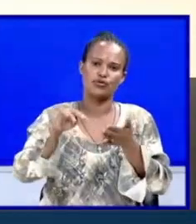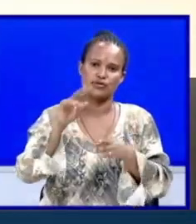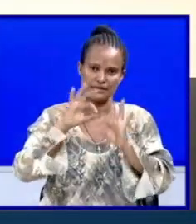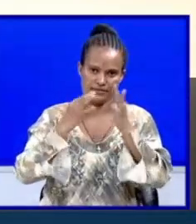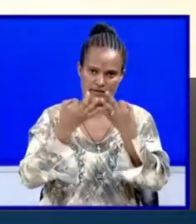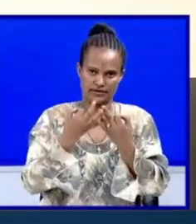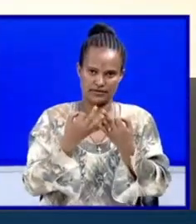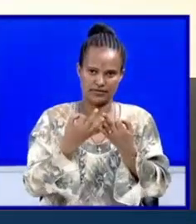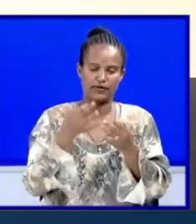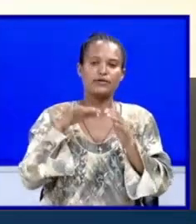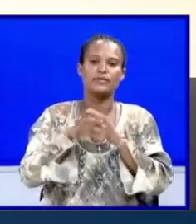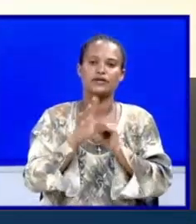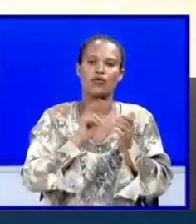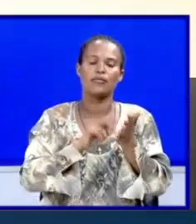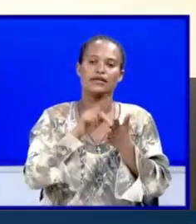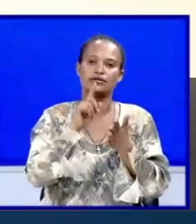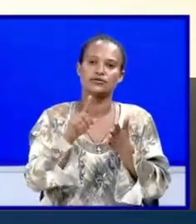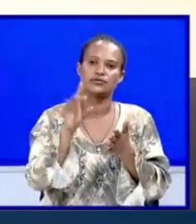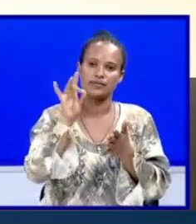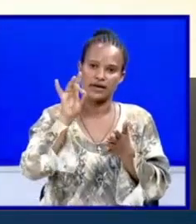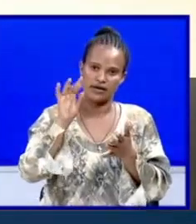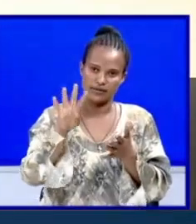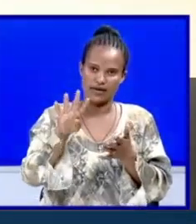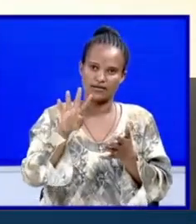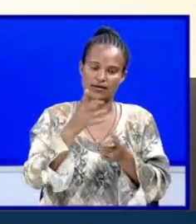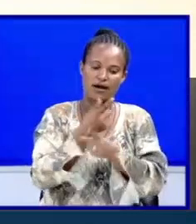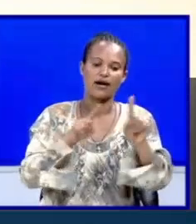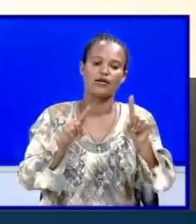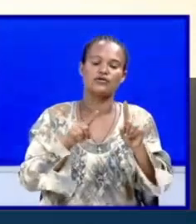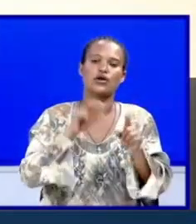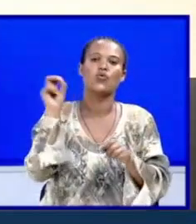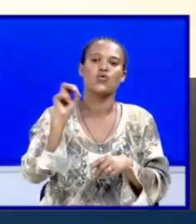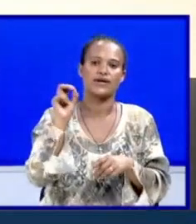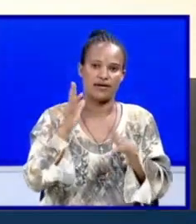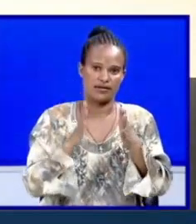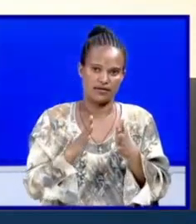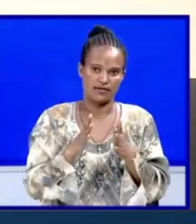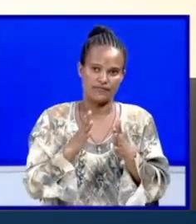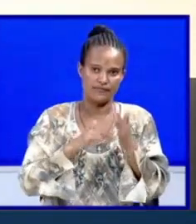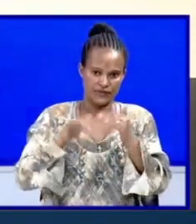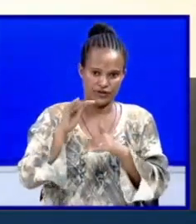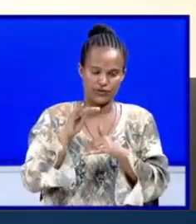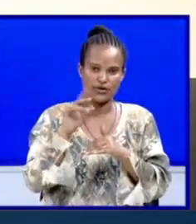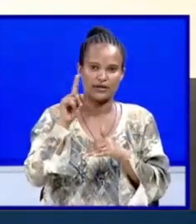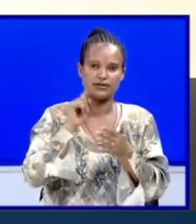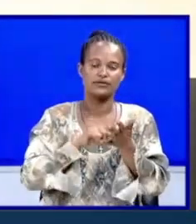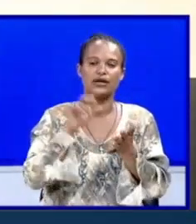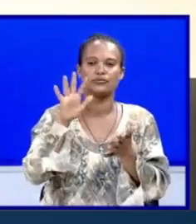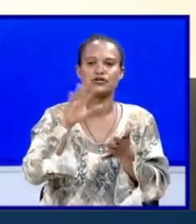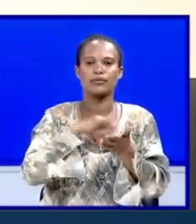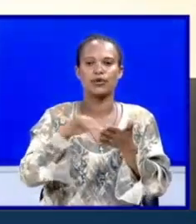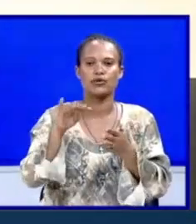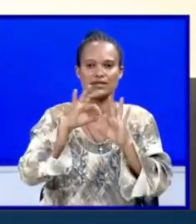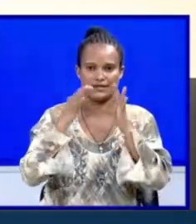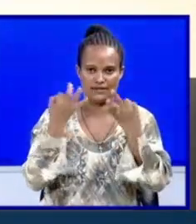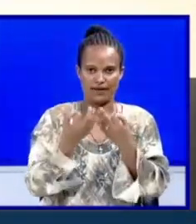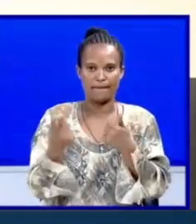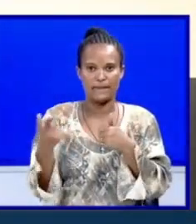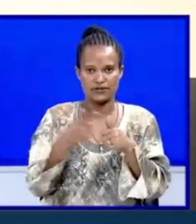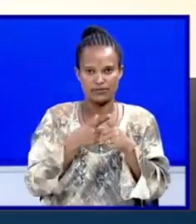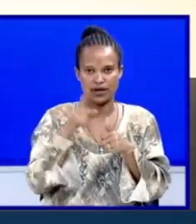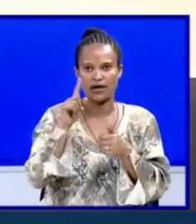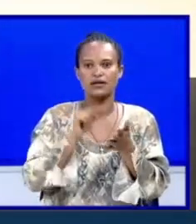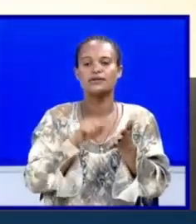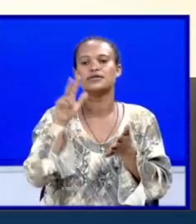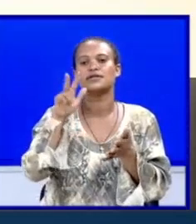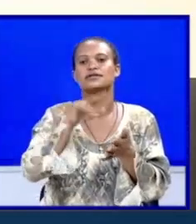ቤት ንምእታው ማለት እዩ። ኣብ 84 ሓራ ዝወፃ ወረዳታት ልዕሊ 1.5 ሚልዮን ስድራ መጀመርያ